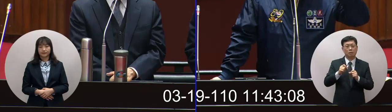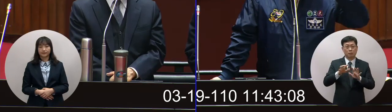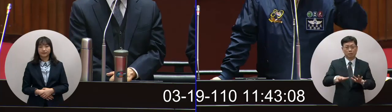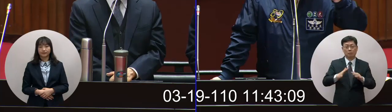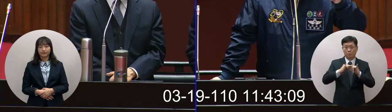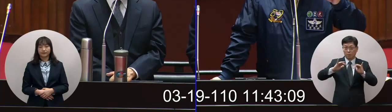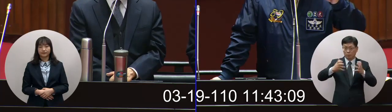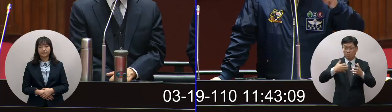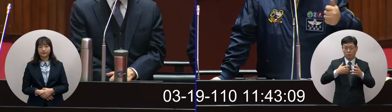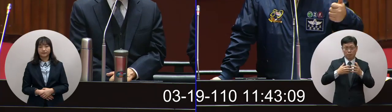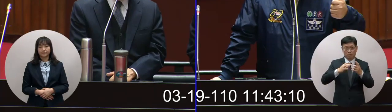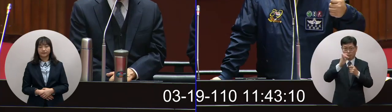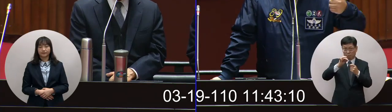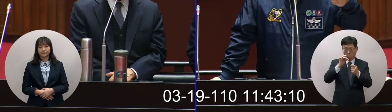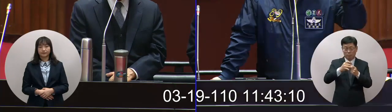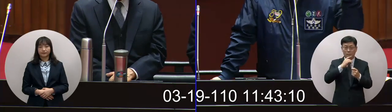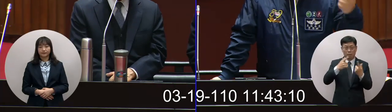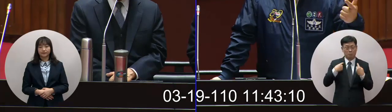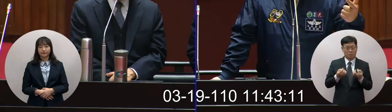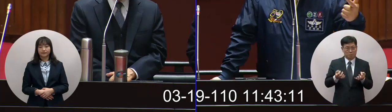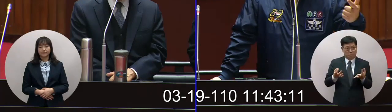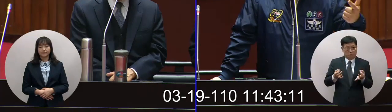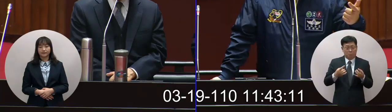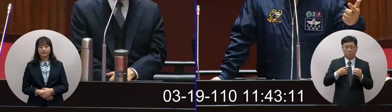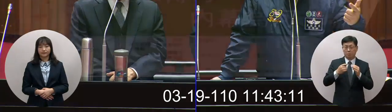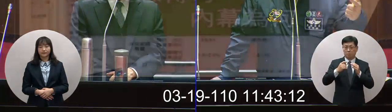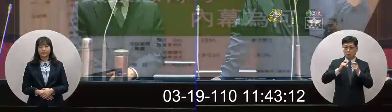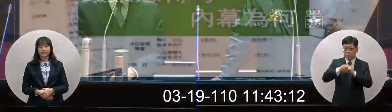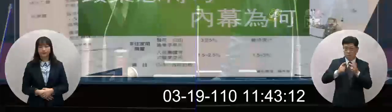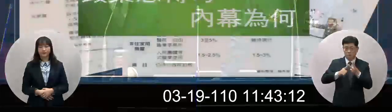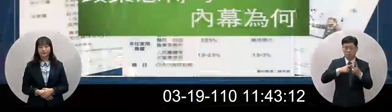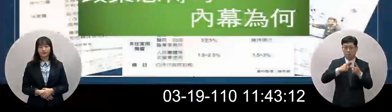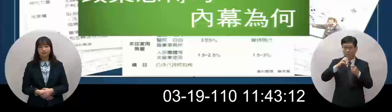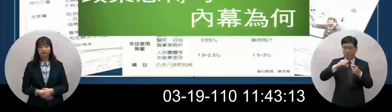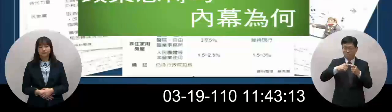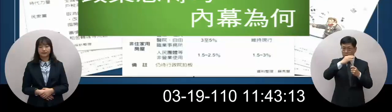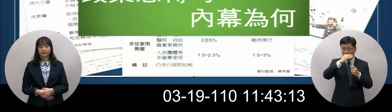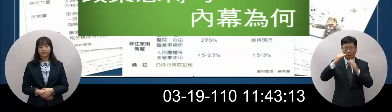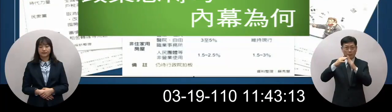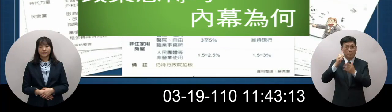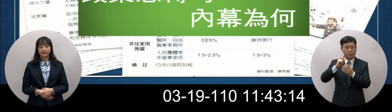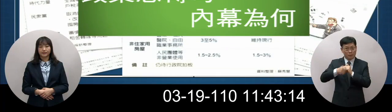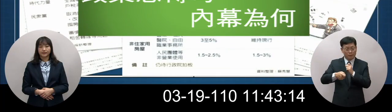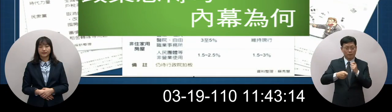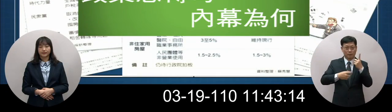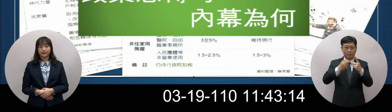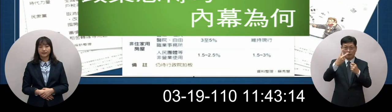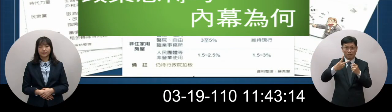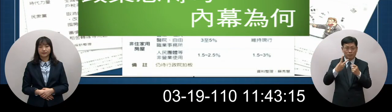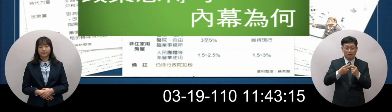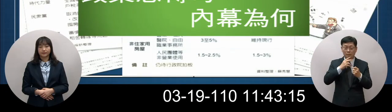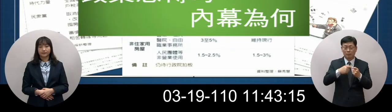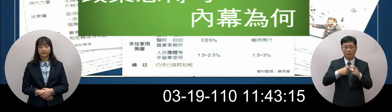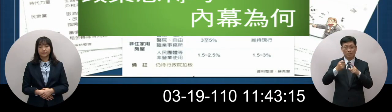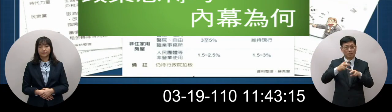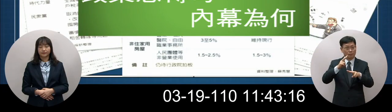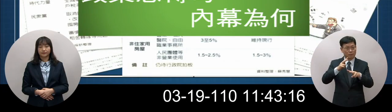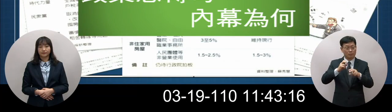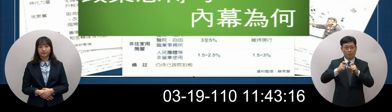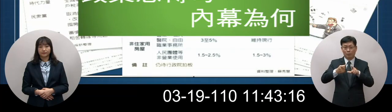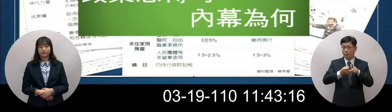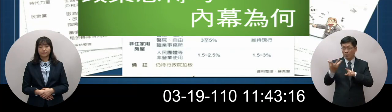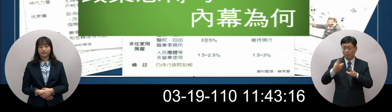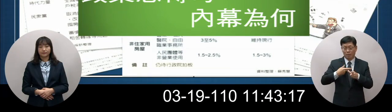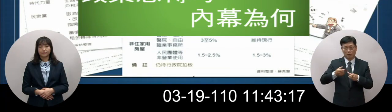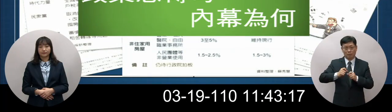从民国100年的奢侈税、101年豪宅税、102年提高的公告